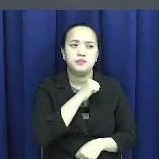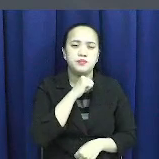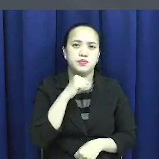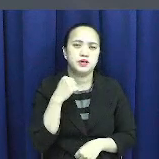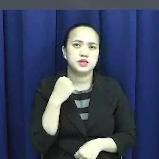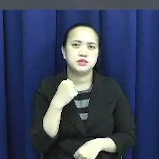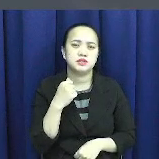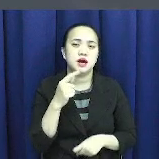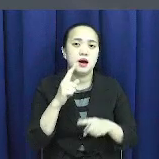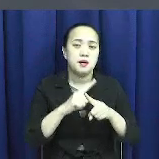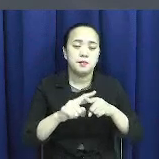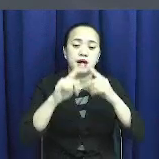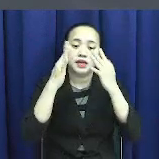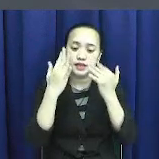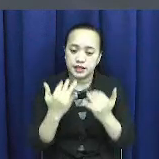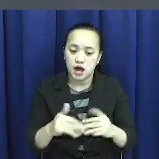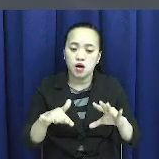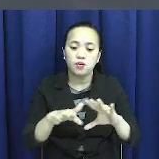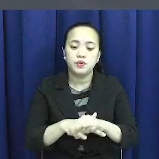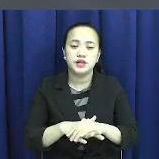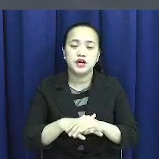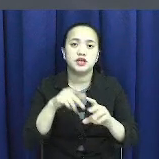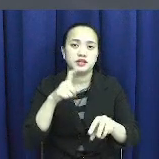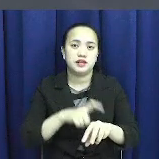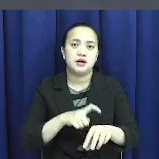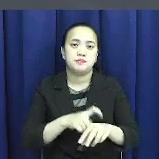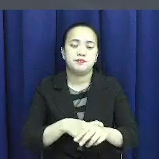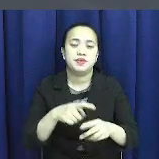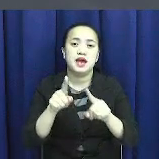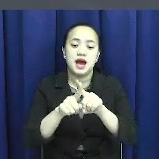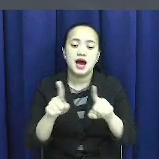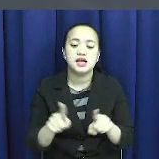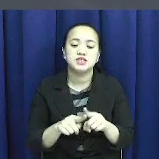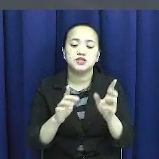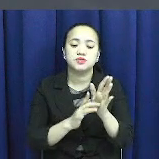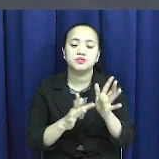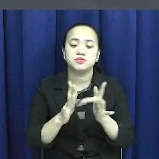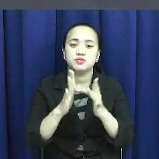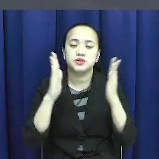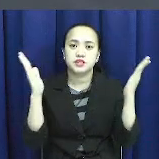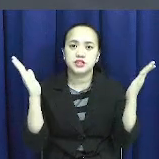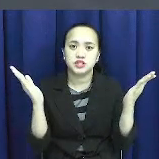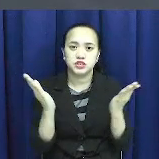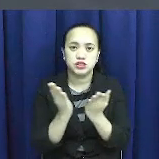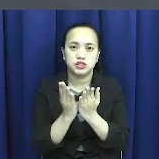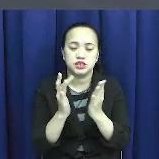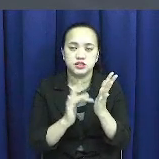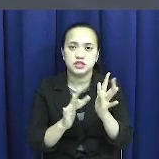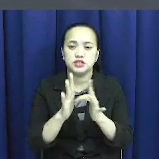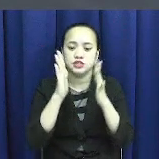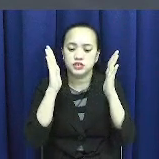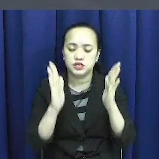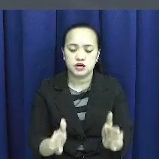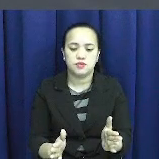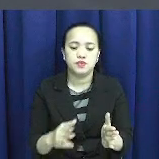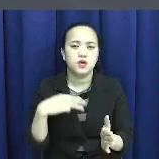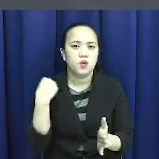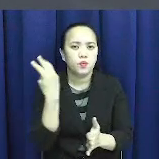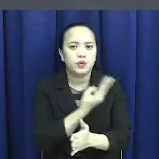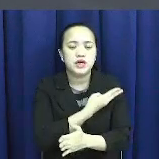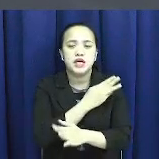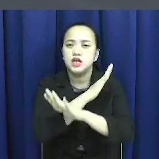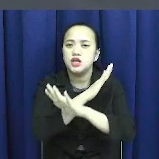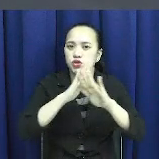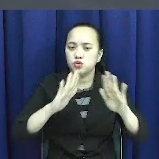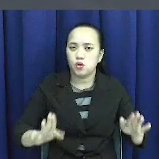sa atin po ngayon, mga kapatid, bilang mga anak ng Diyos. Hindi mo na ngayon kinakatulad ng binanggit ko sa